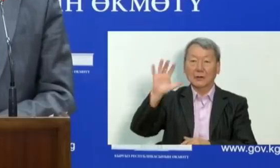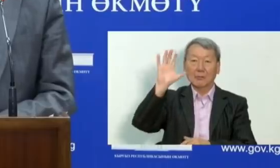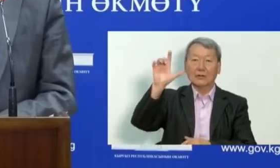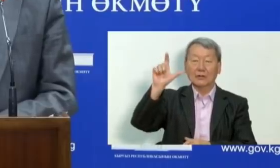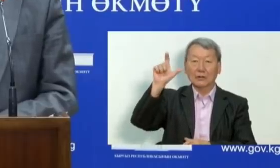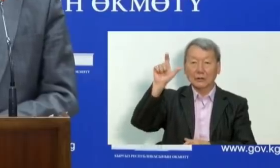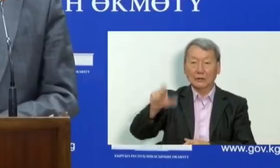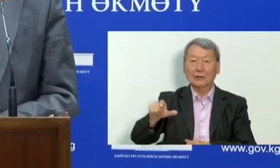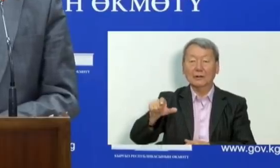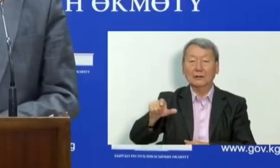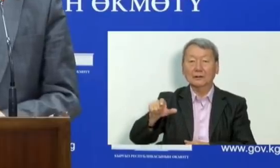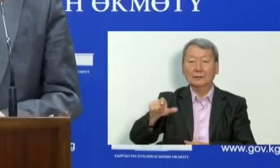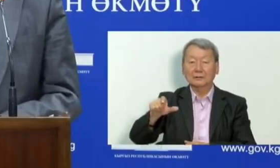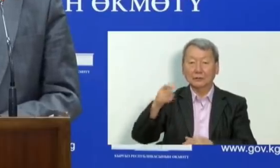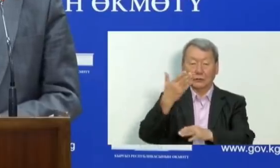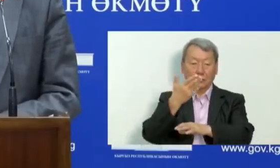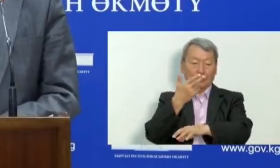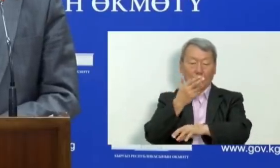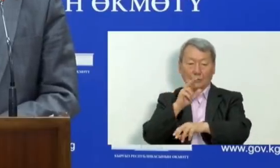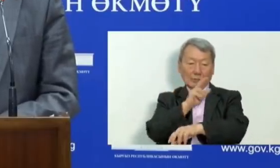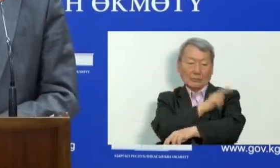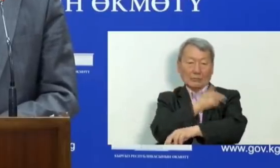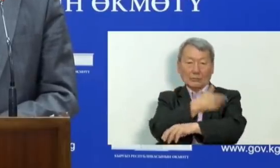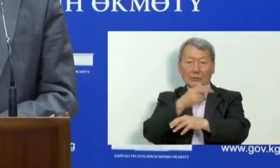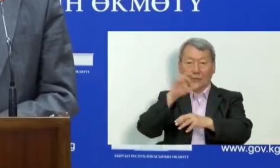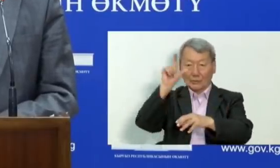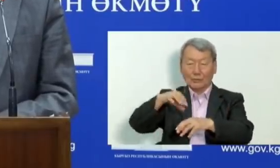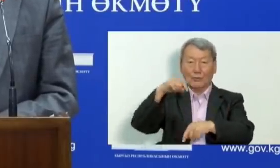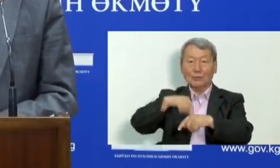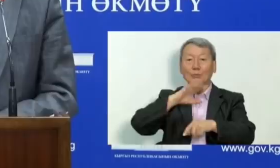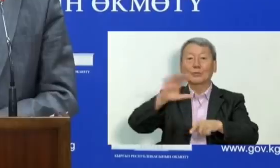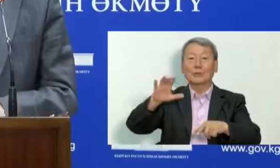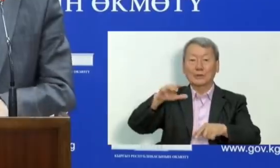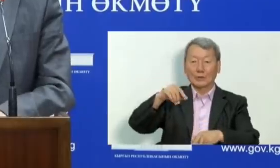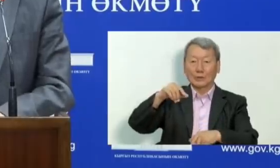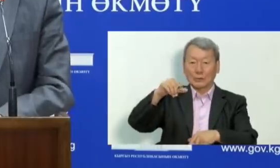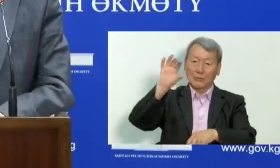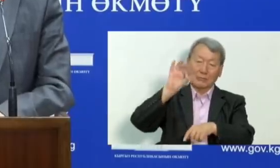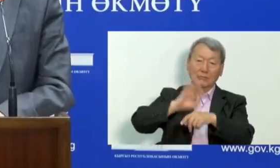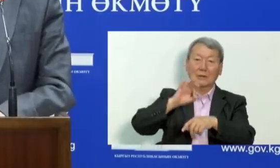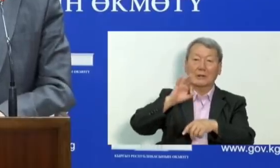5, ошо оорунун белгилери жок формадагы